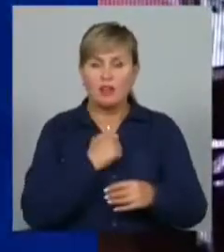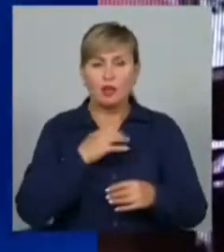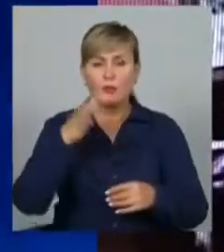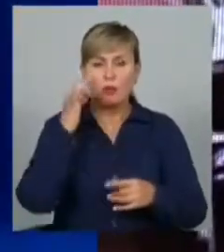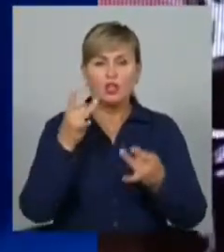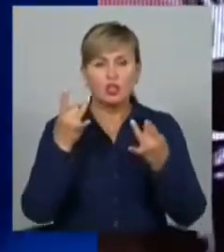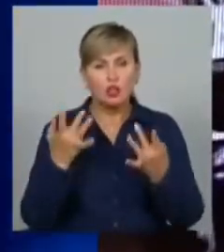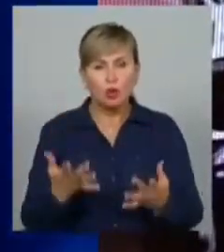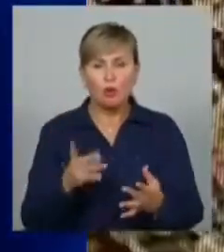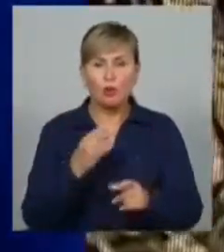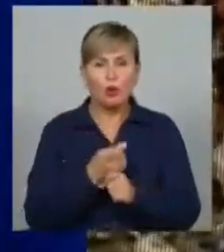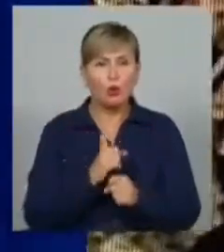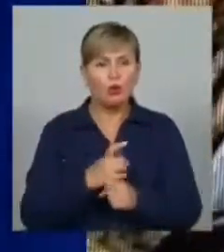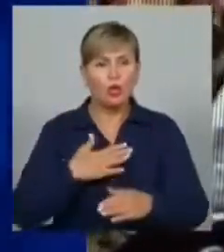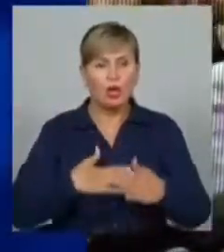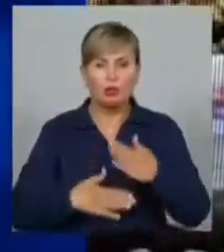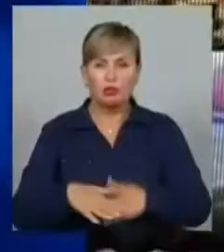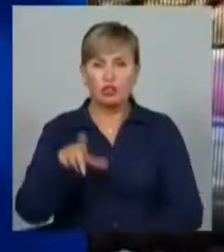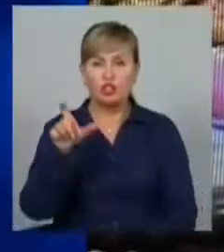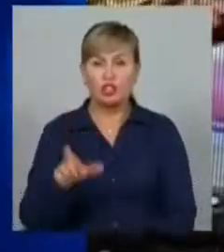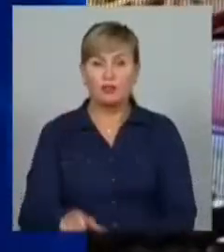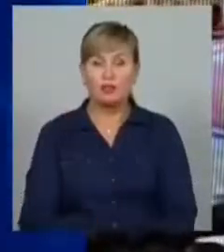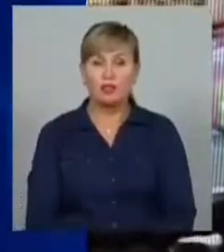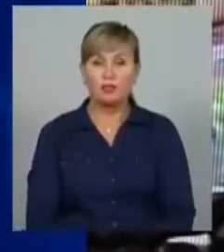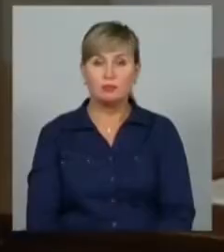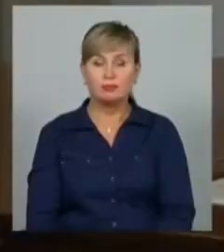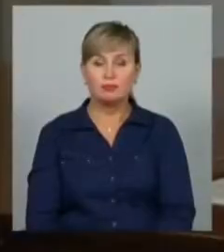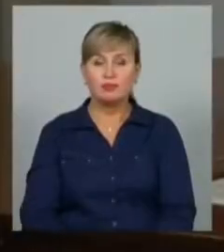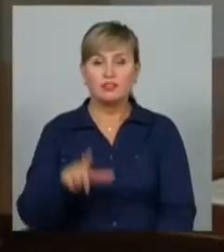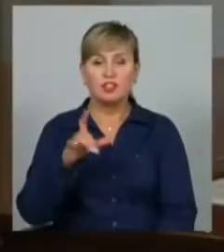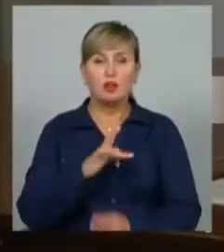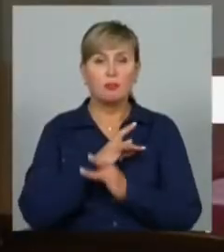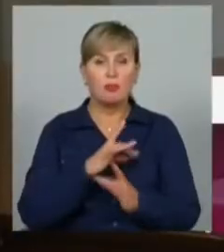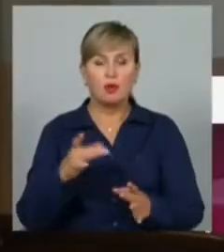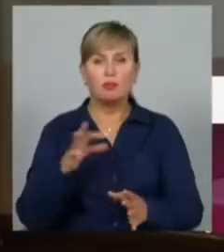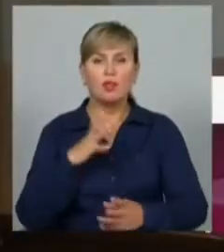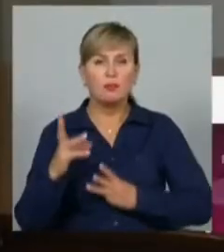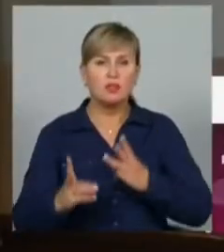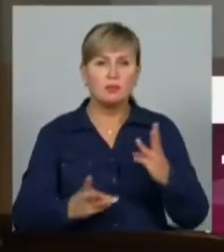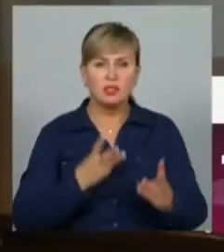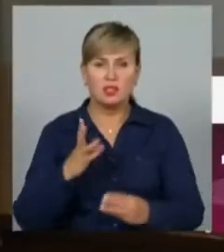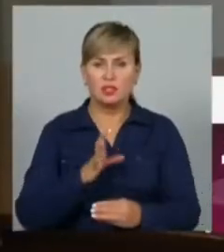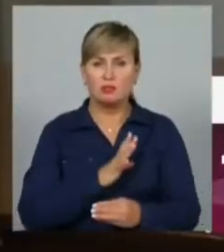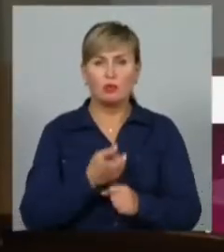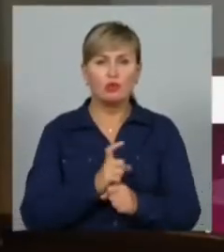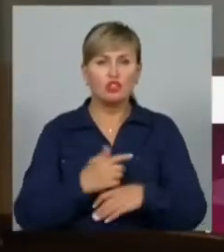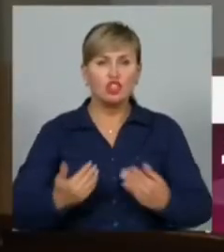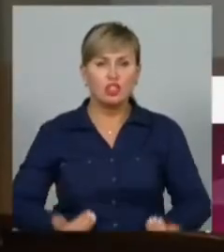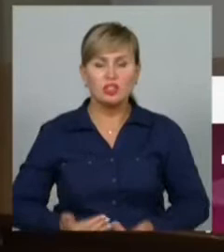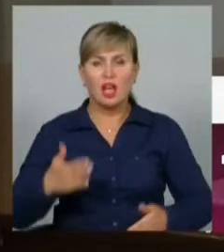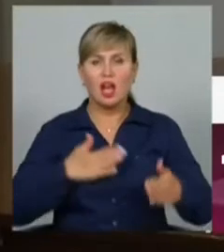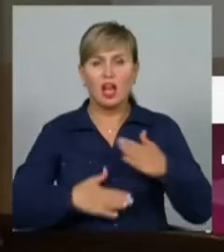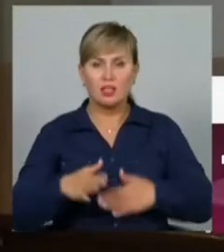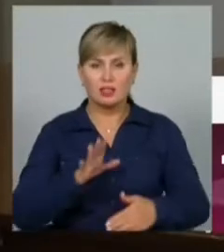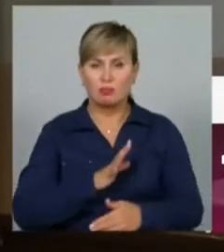как скромного, но очень радушного человека. Был человек-праздник. Он был очень оптимистичным, очень жизнерадостным.